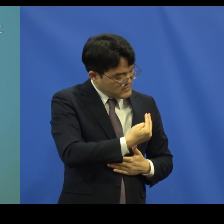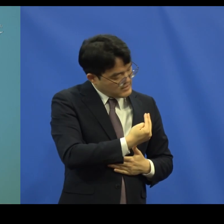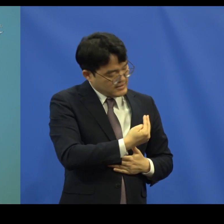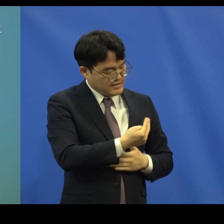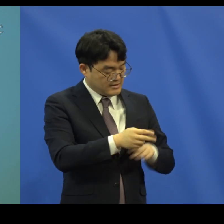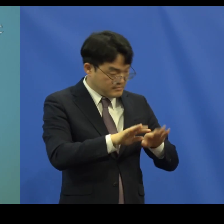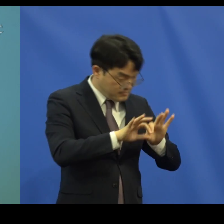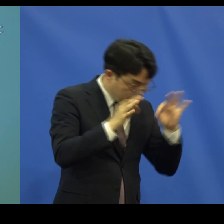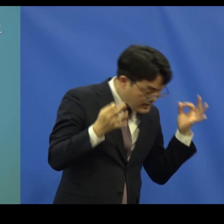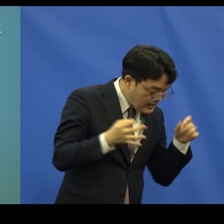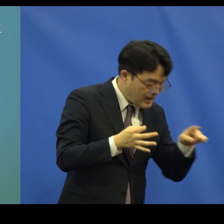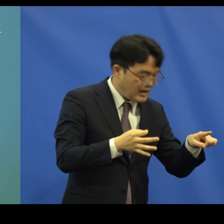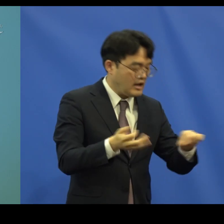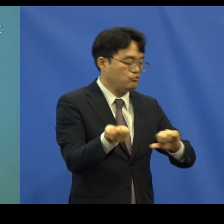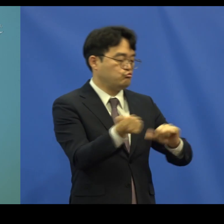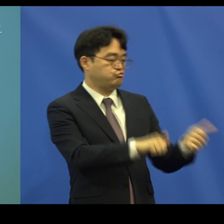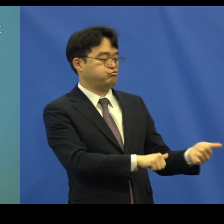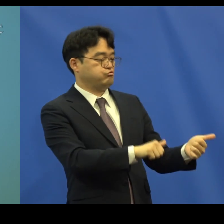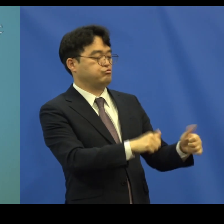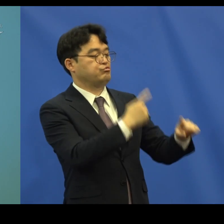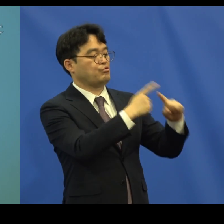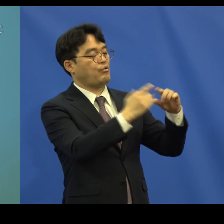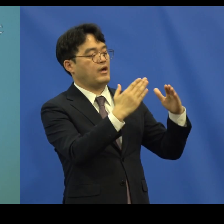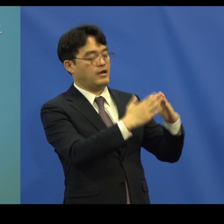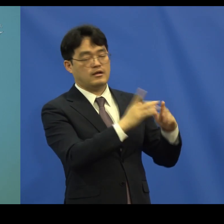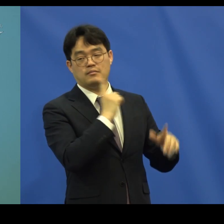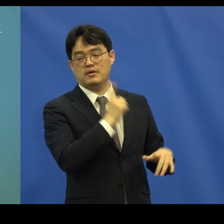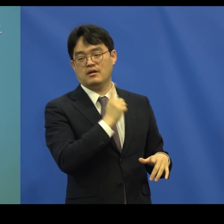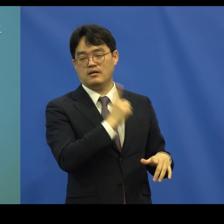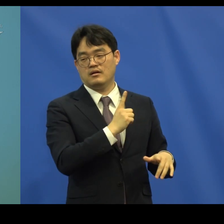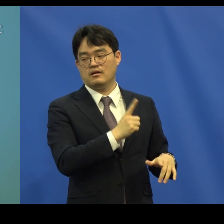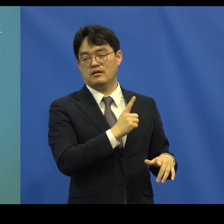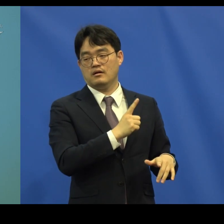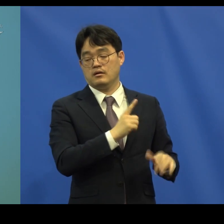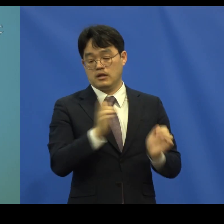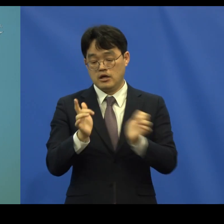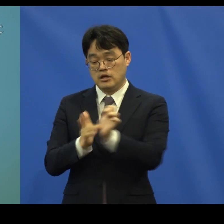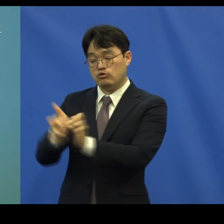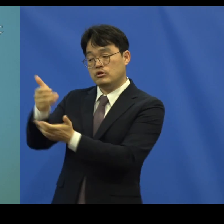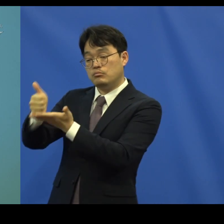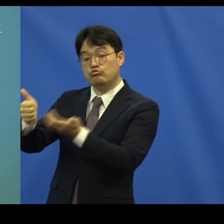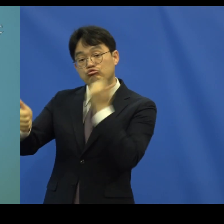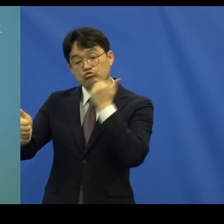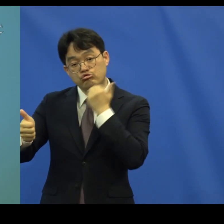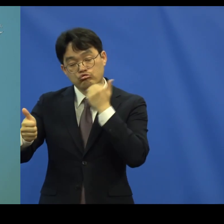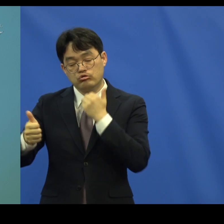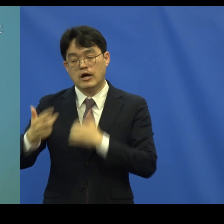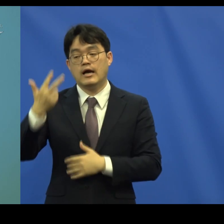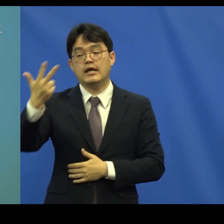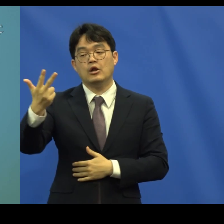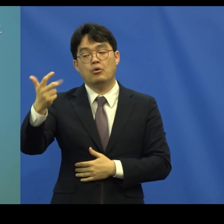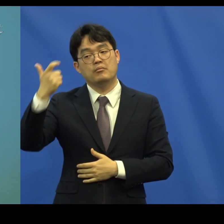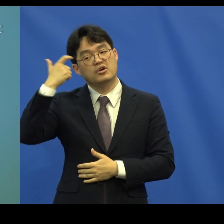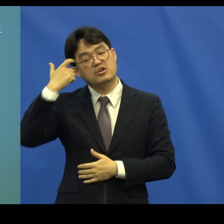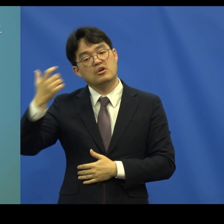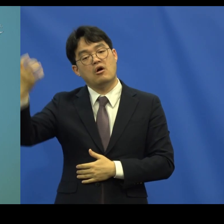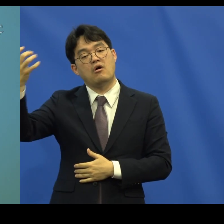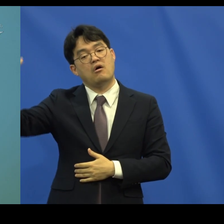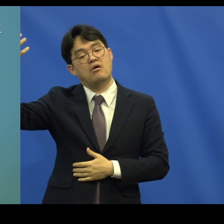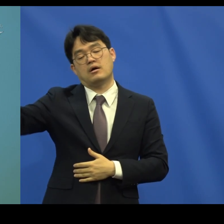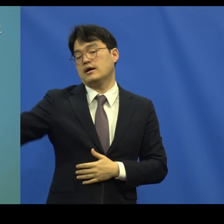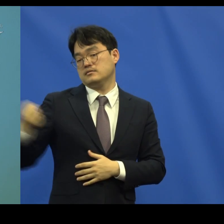분이 7영을 가지시고 7별을 가지신 분이다. 7영이란 성령을 가리키는데